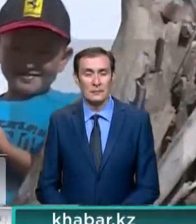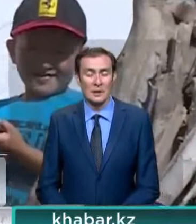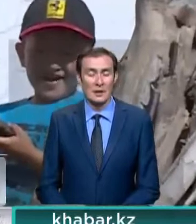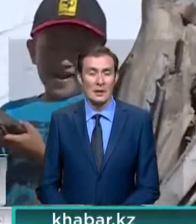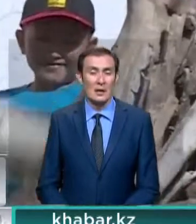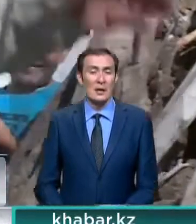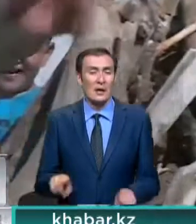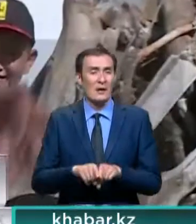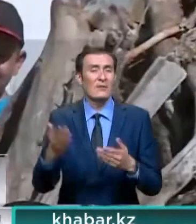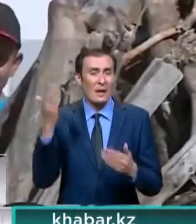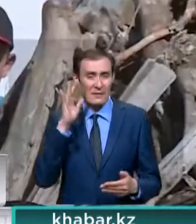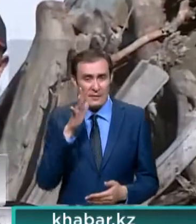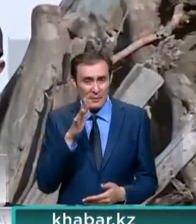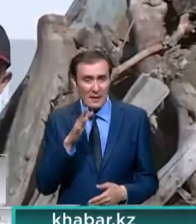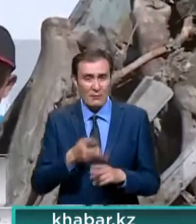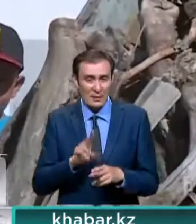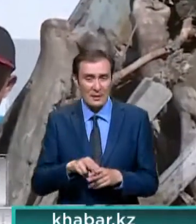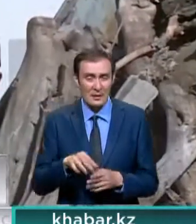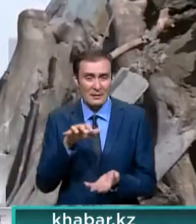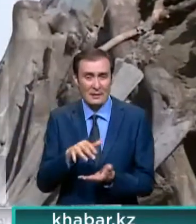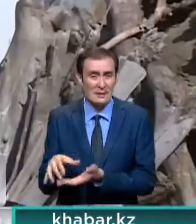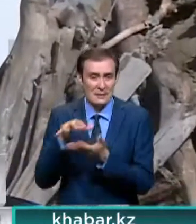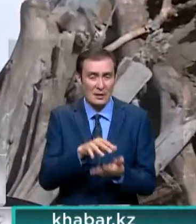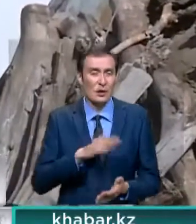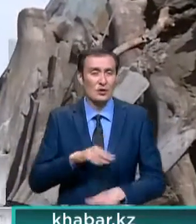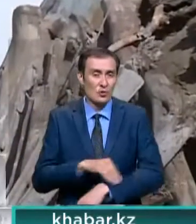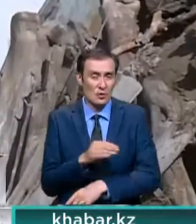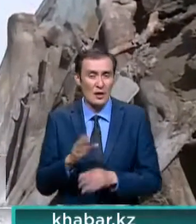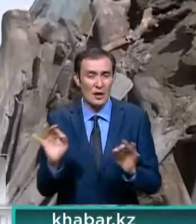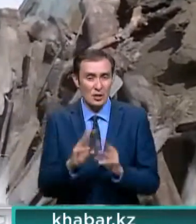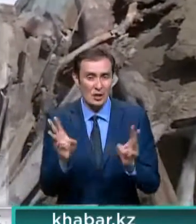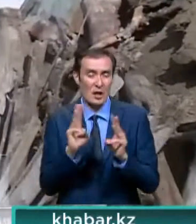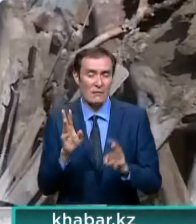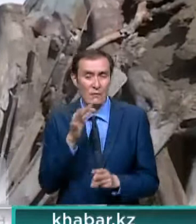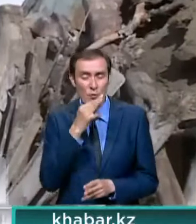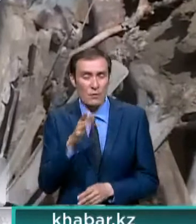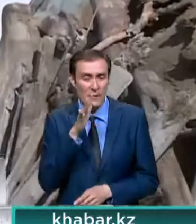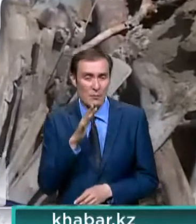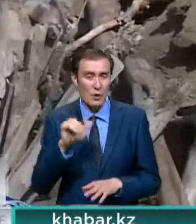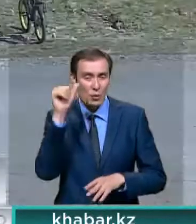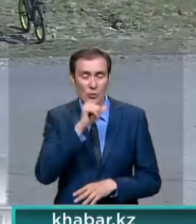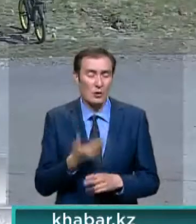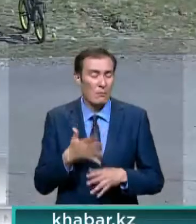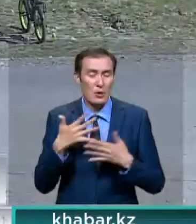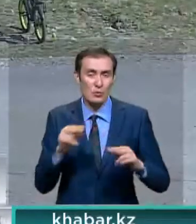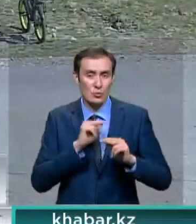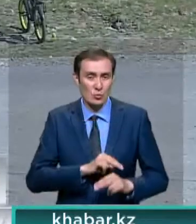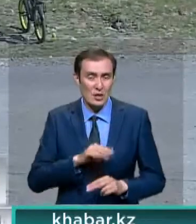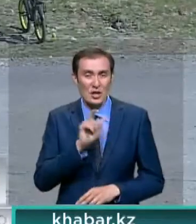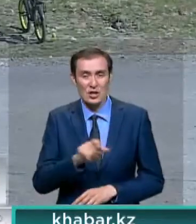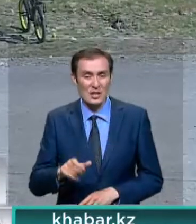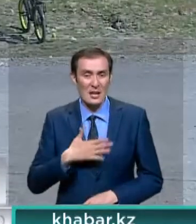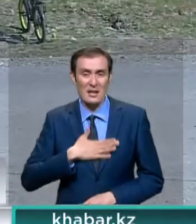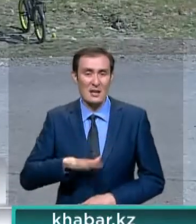Как в давние времена таскаем кизяк и дрова. Нашим женам приходится разжигать огонь в любое время года. Это большой труд. Жители недовольны,